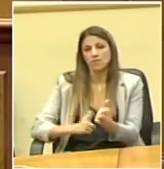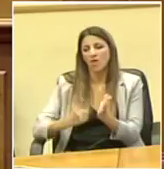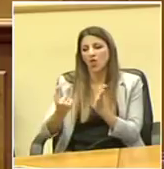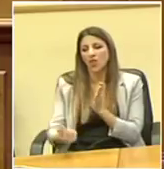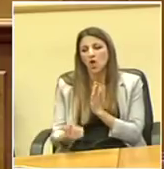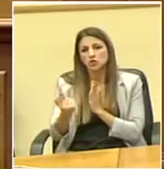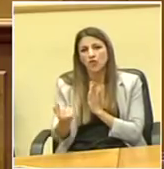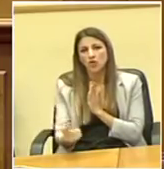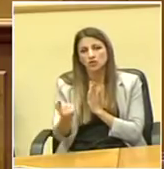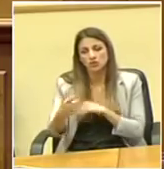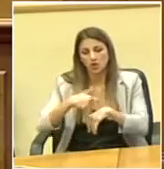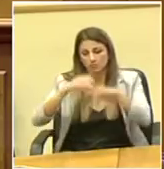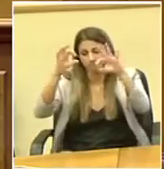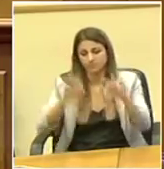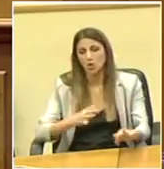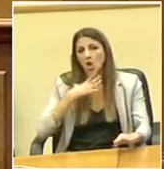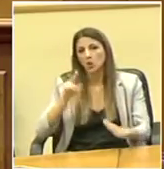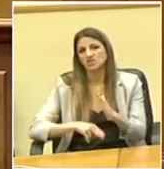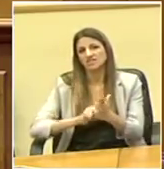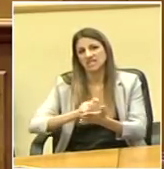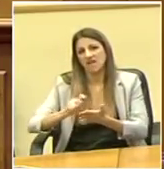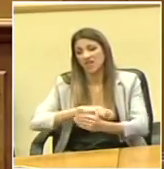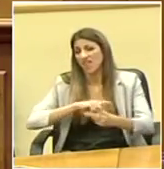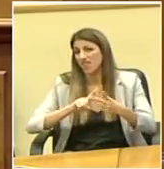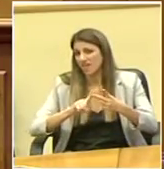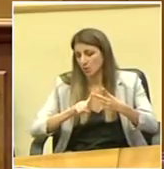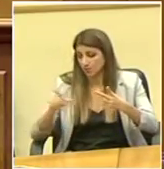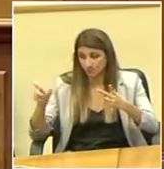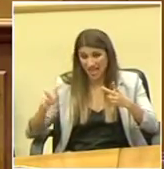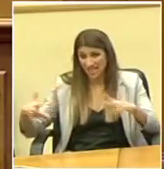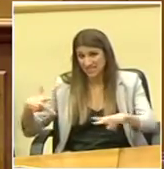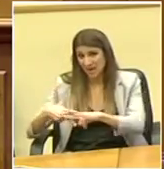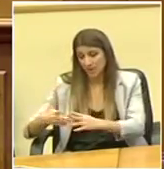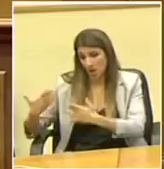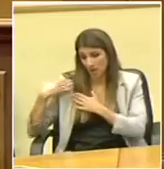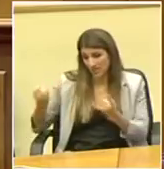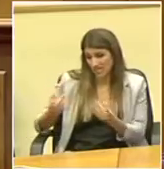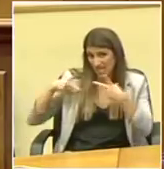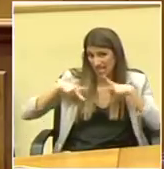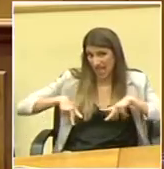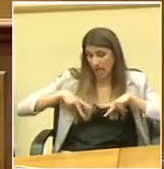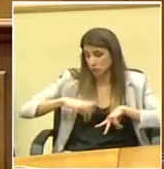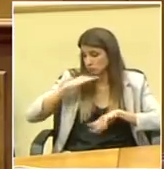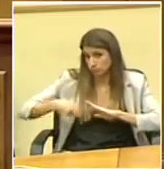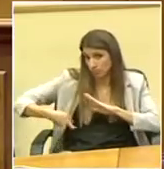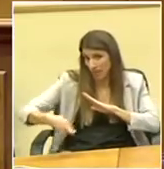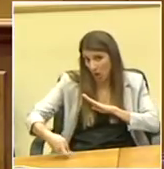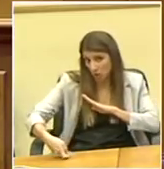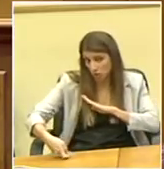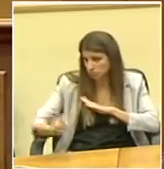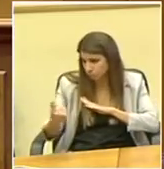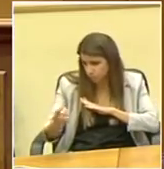του από την παρούσα σύμβαση. Β. Αναλαμβάνει όποτε το κράτος μέλος δεν πληρώνει οποιοδήποτε